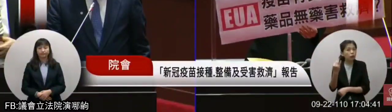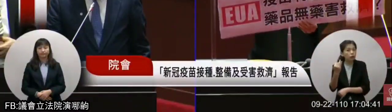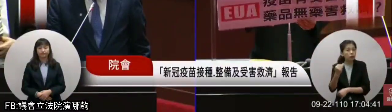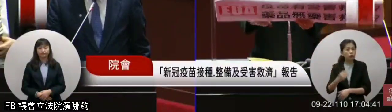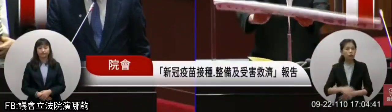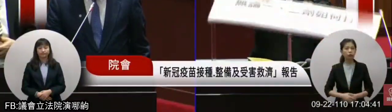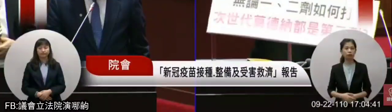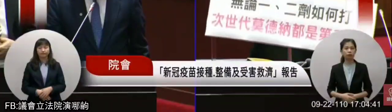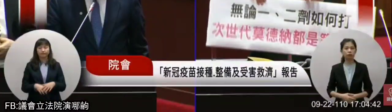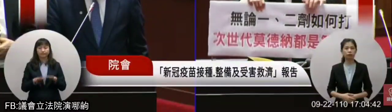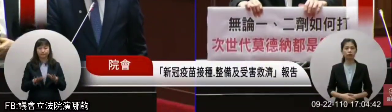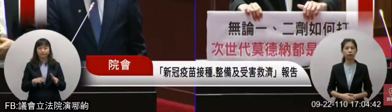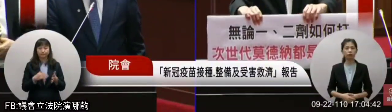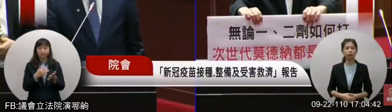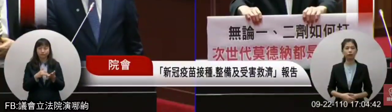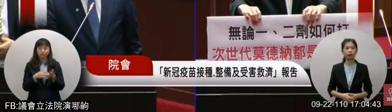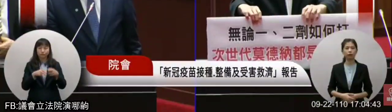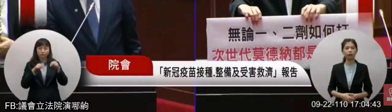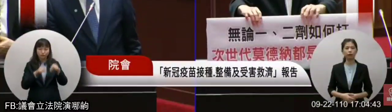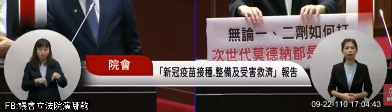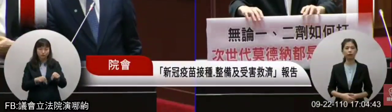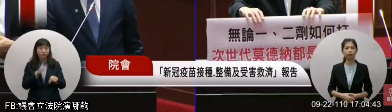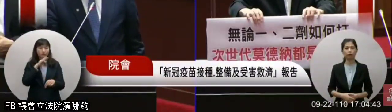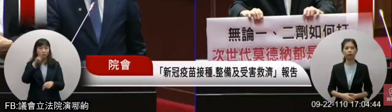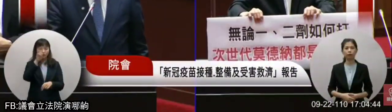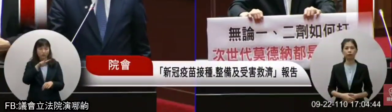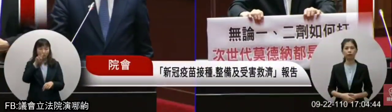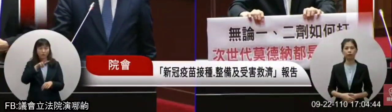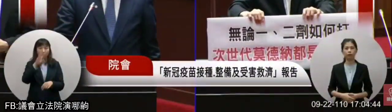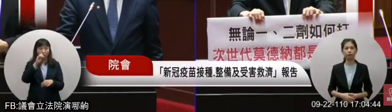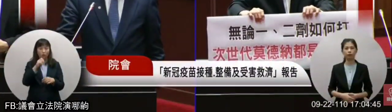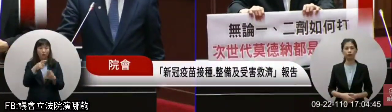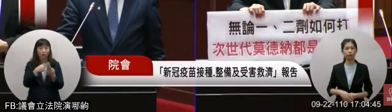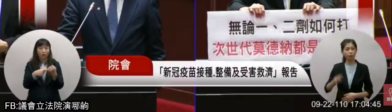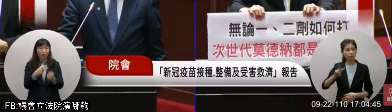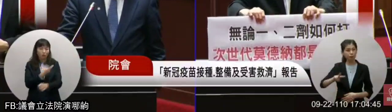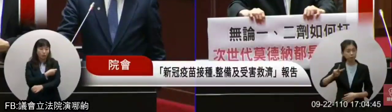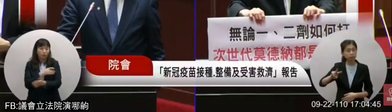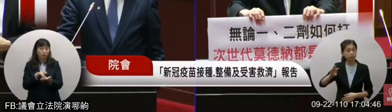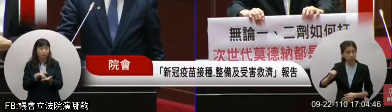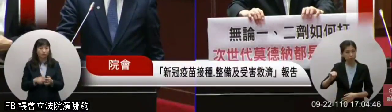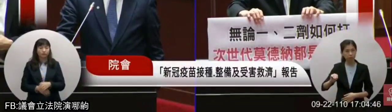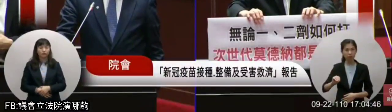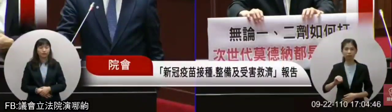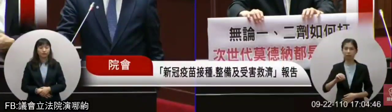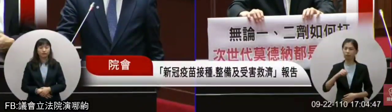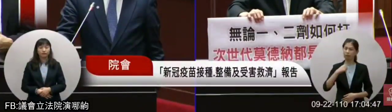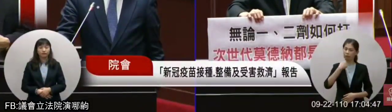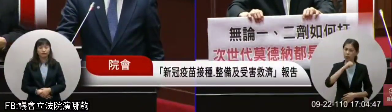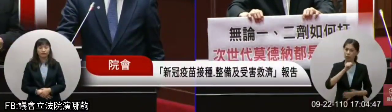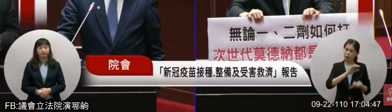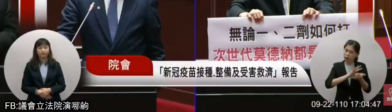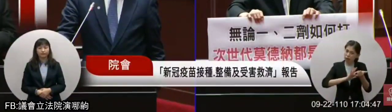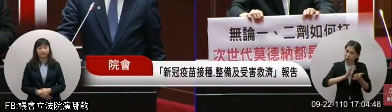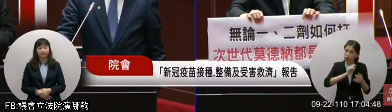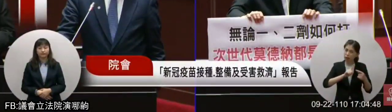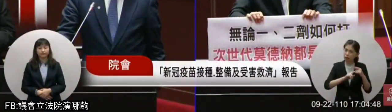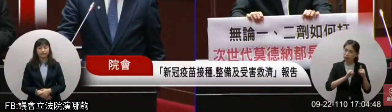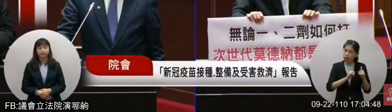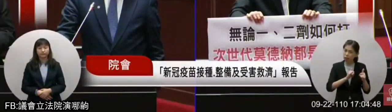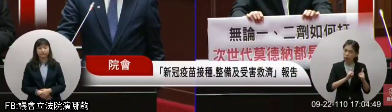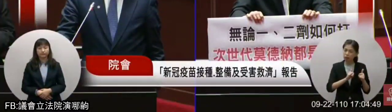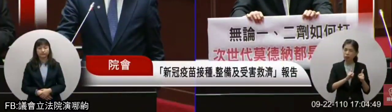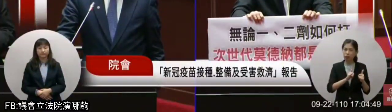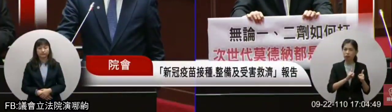明年， 目前我们是签约了2000万。 2000万，台湾的全体国人有没有